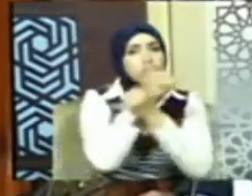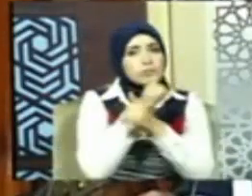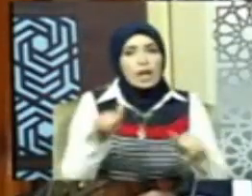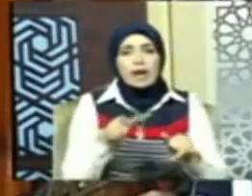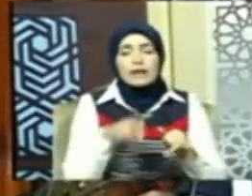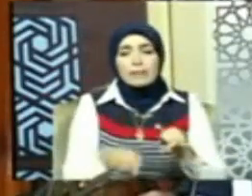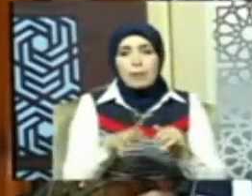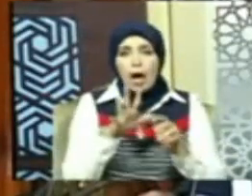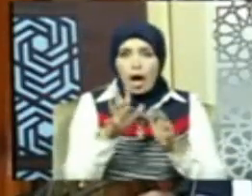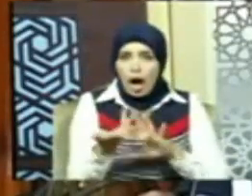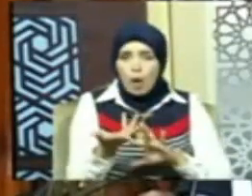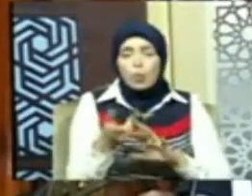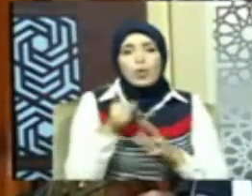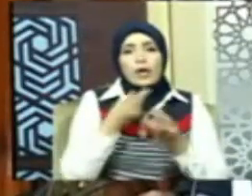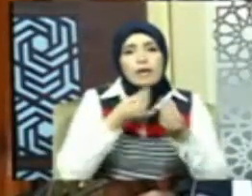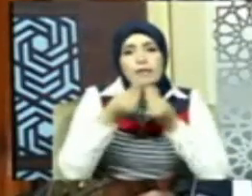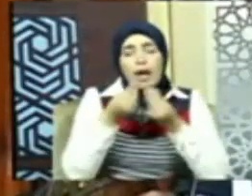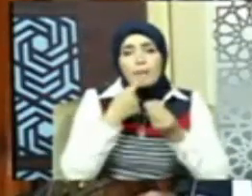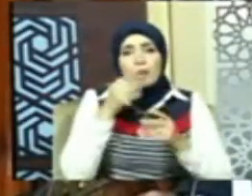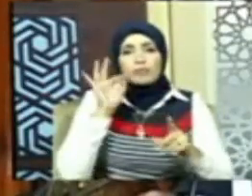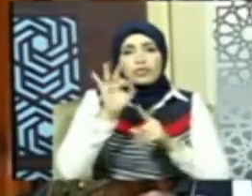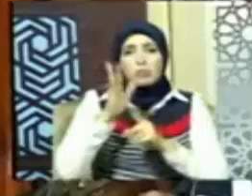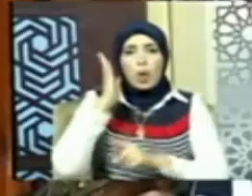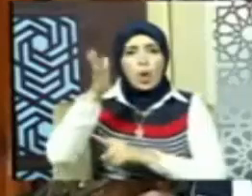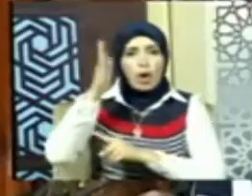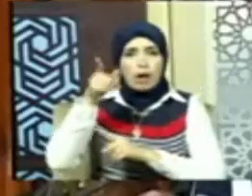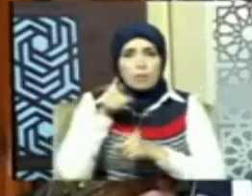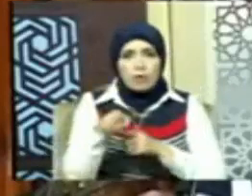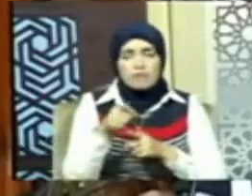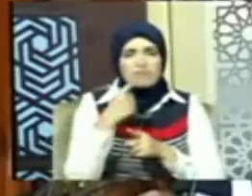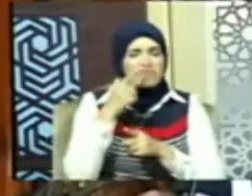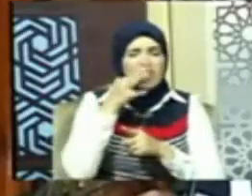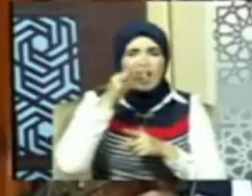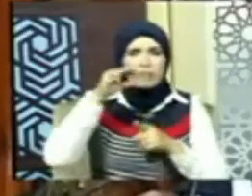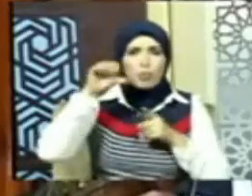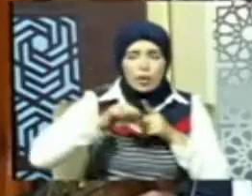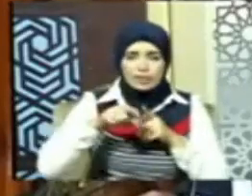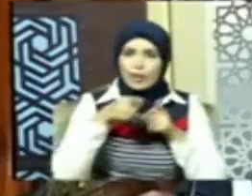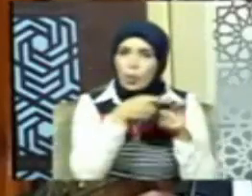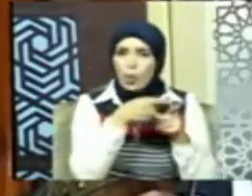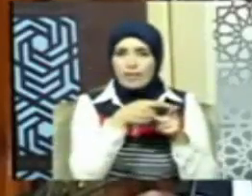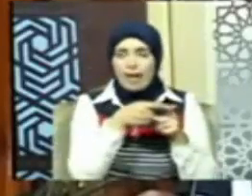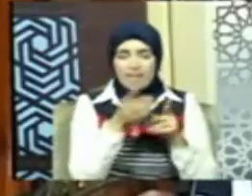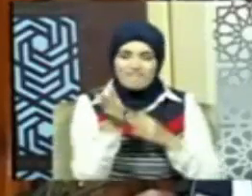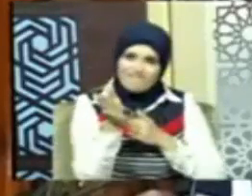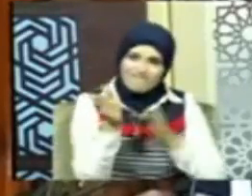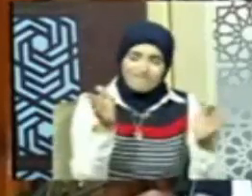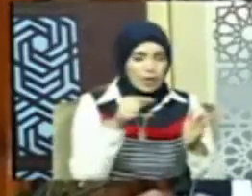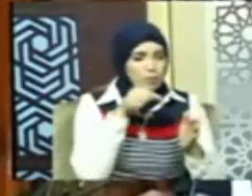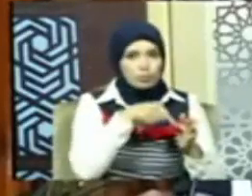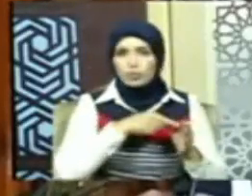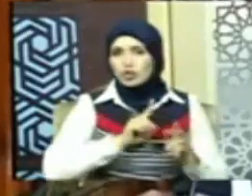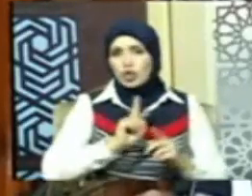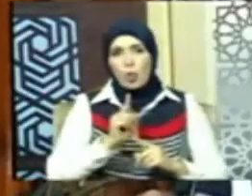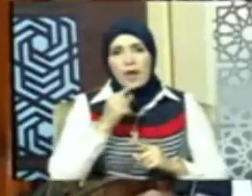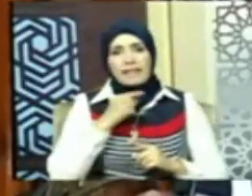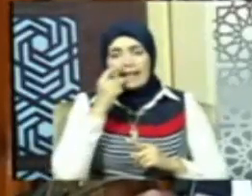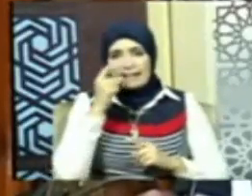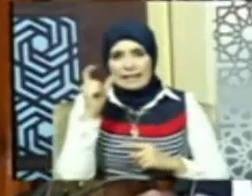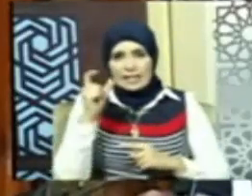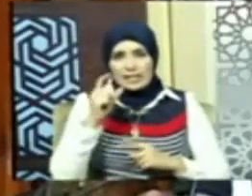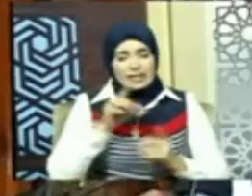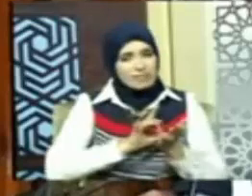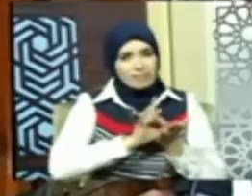أو يتعامل بالسباب والوقاحة والفظاظة والبذاءة فلا هو من الإسلام ولا